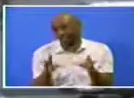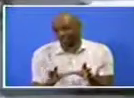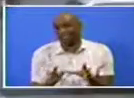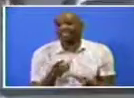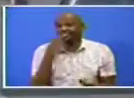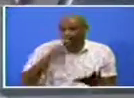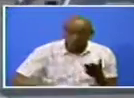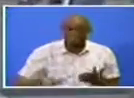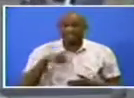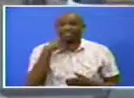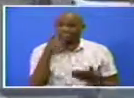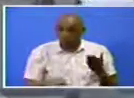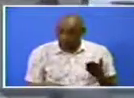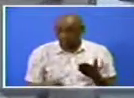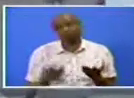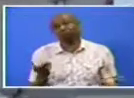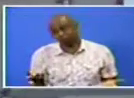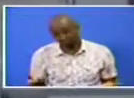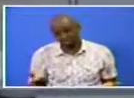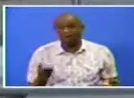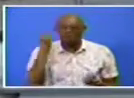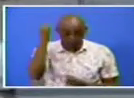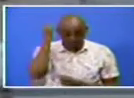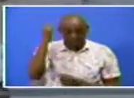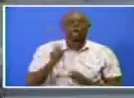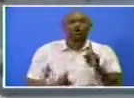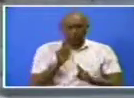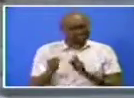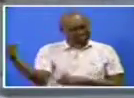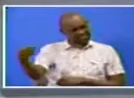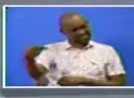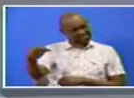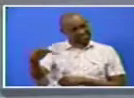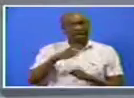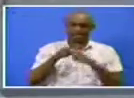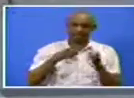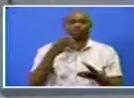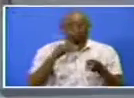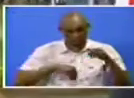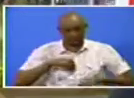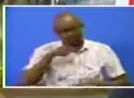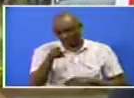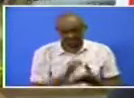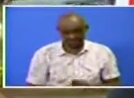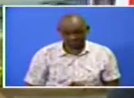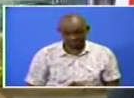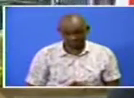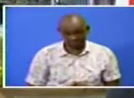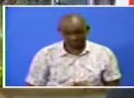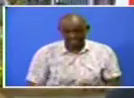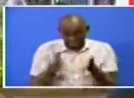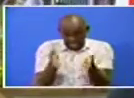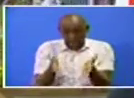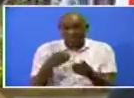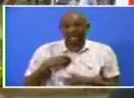akitoa lalama zake kwa kila alichodai ni siasa kali zisizo na msingi wowote juu ya sakata hiyo. Sasa hizi wako